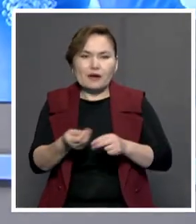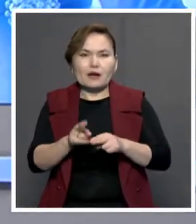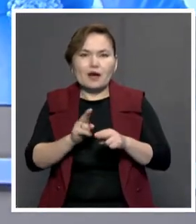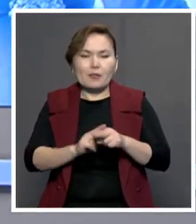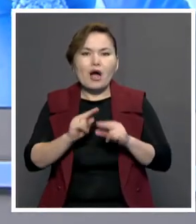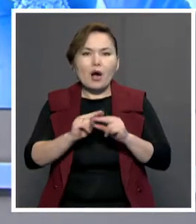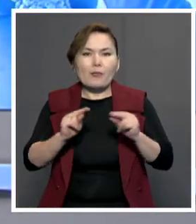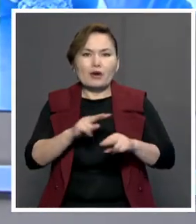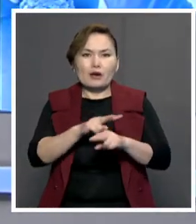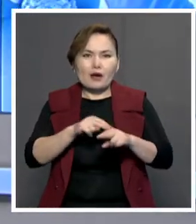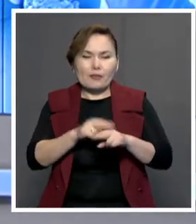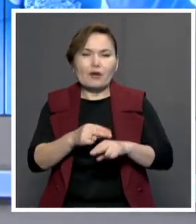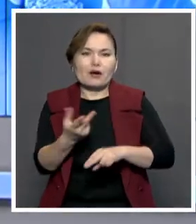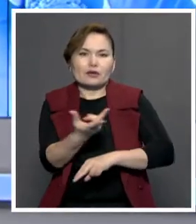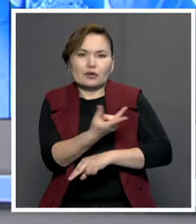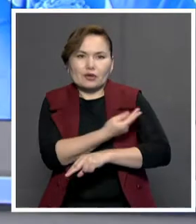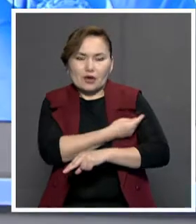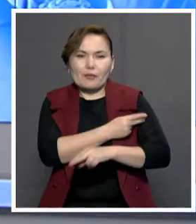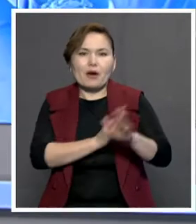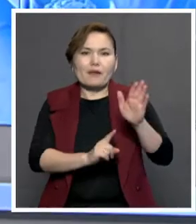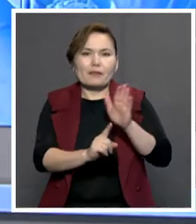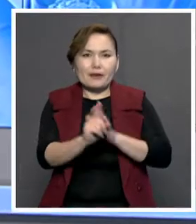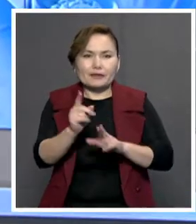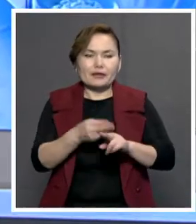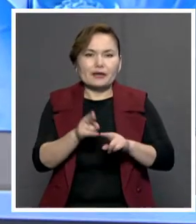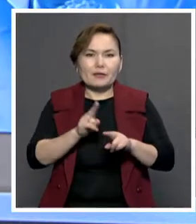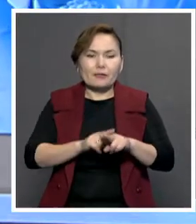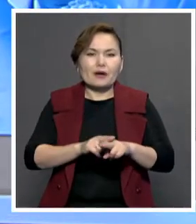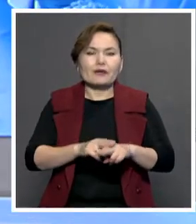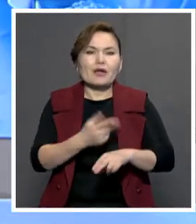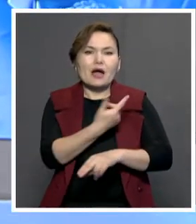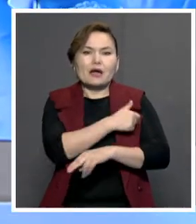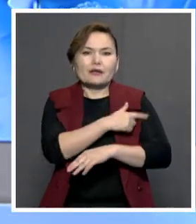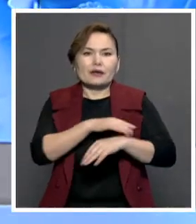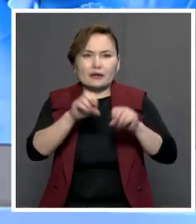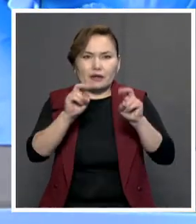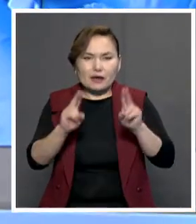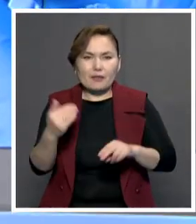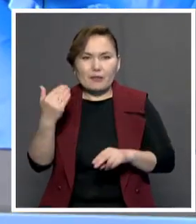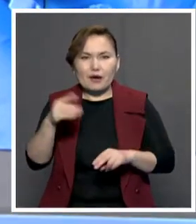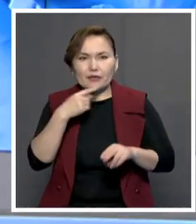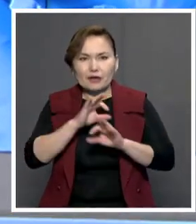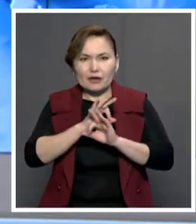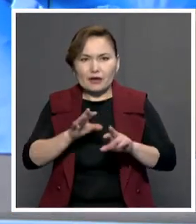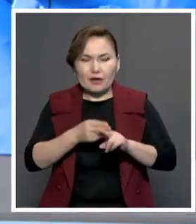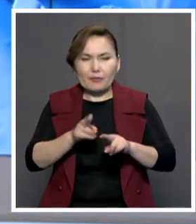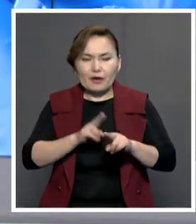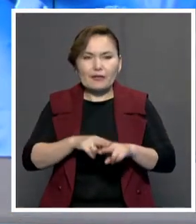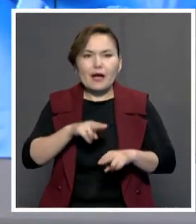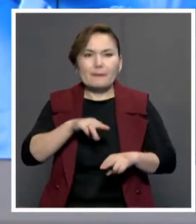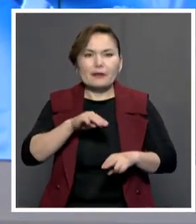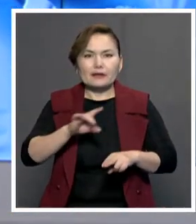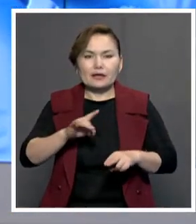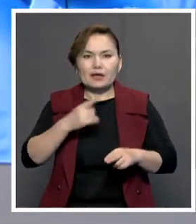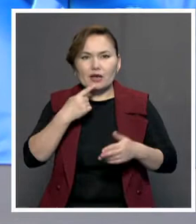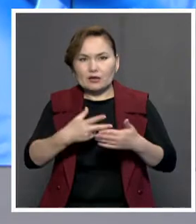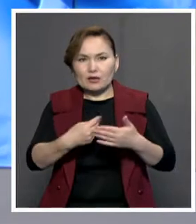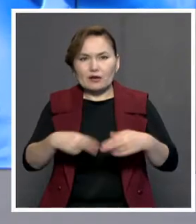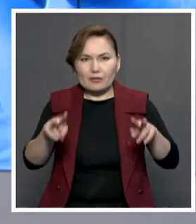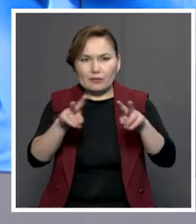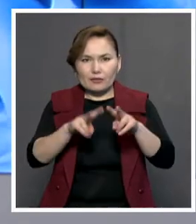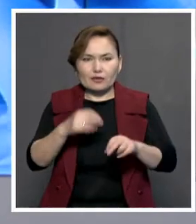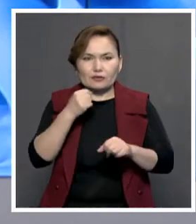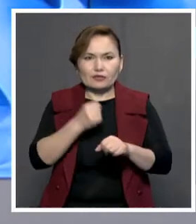қызметкерлерін вакцинациялау басталады. Бірақ инфекционист дәрігерлер екпе салар алдында ПТР анықтамасын міндеттеуді ұсынып